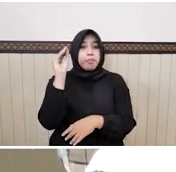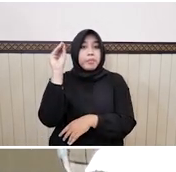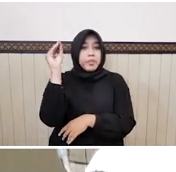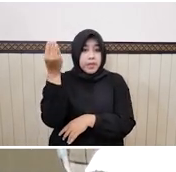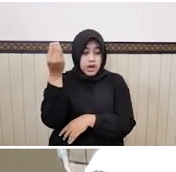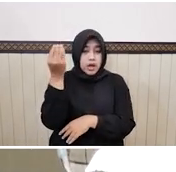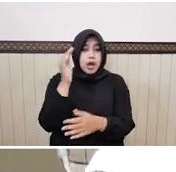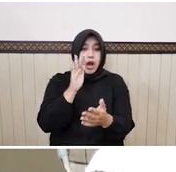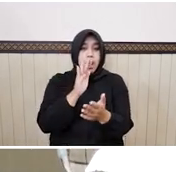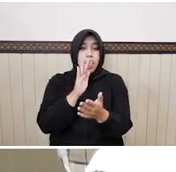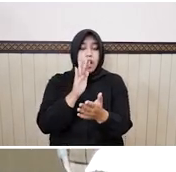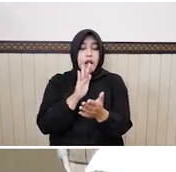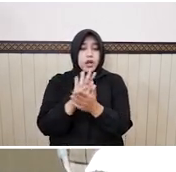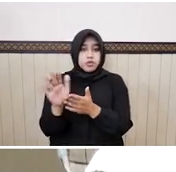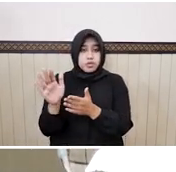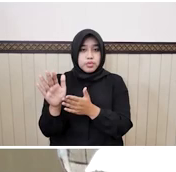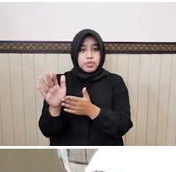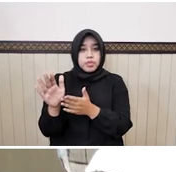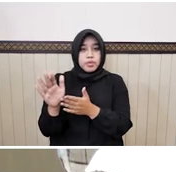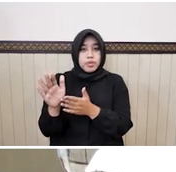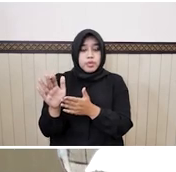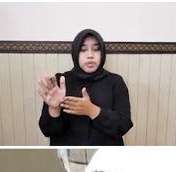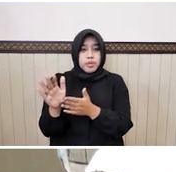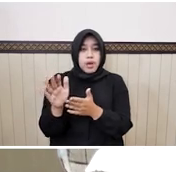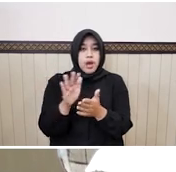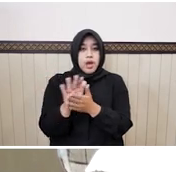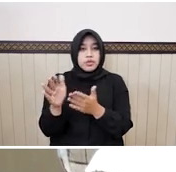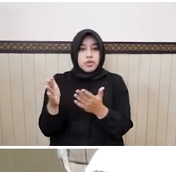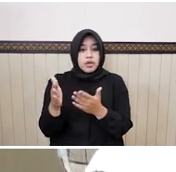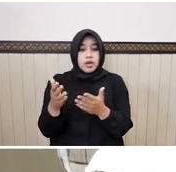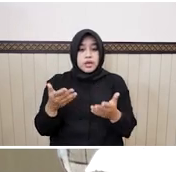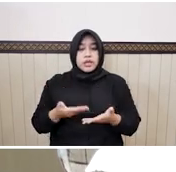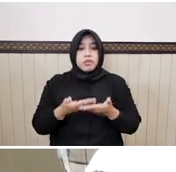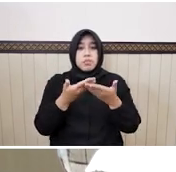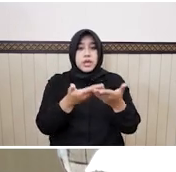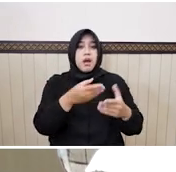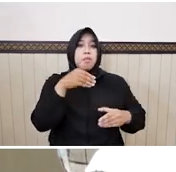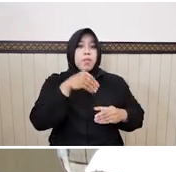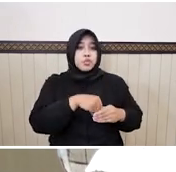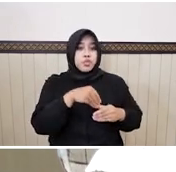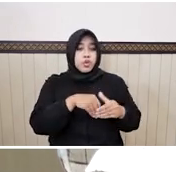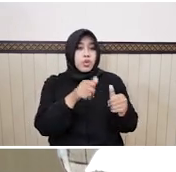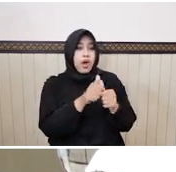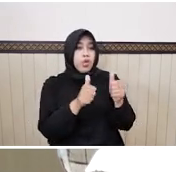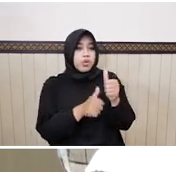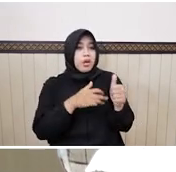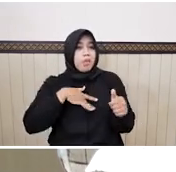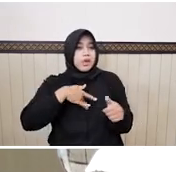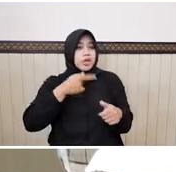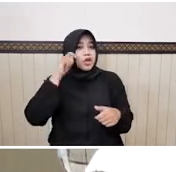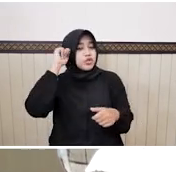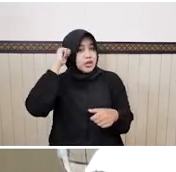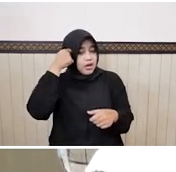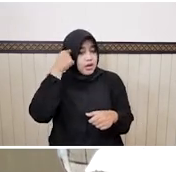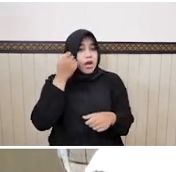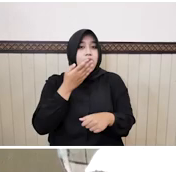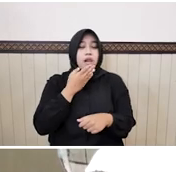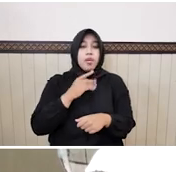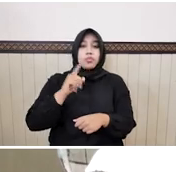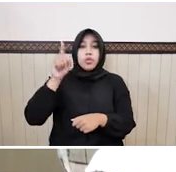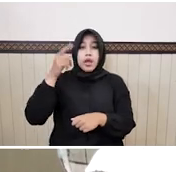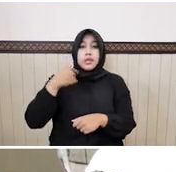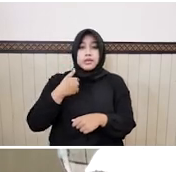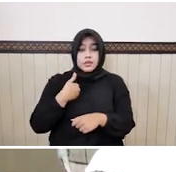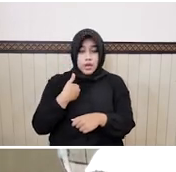yang paling dekat dengan Kitalah yang akan kita berikan masukan dan alhamdulillah selama saya